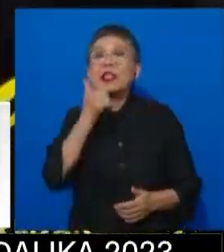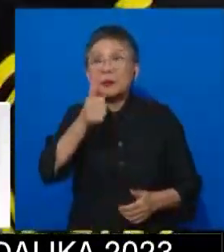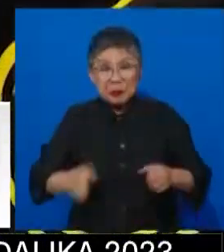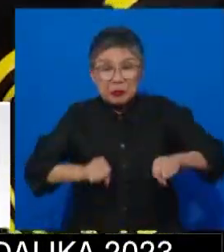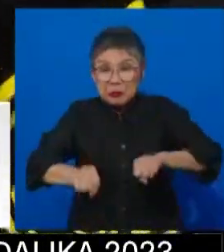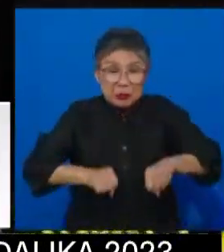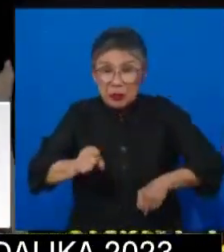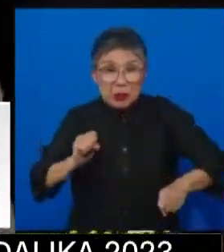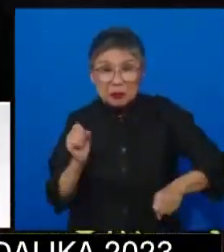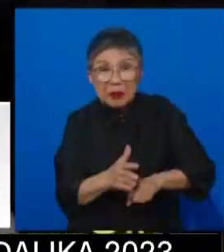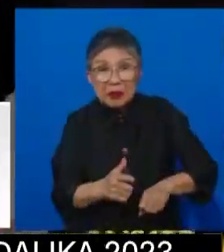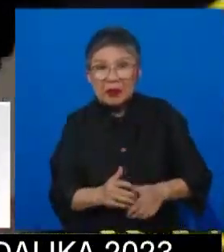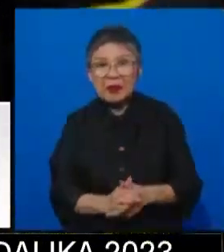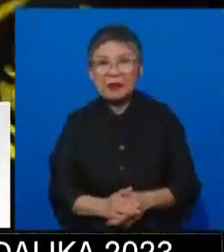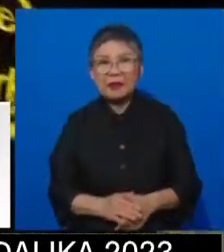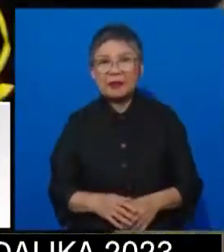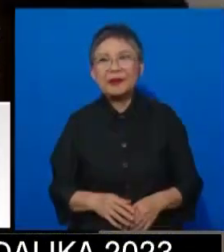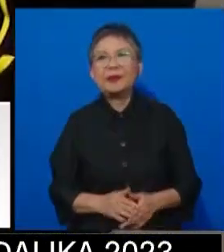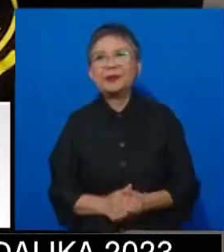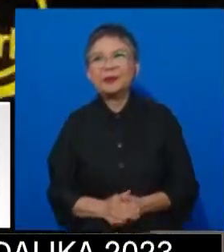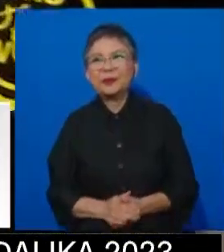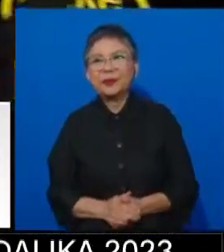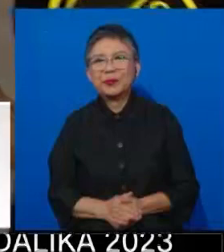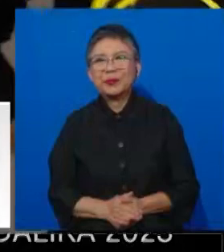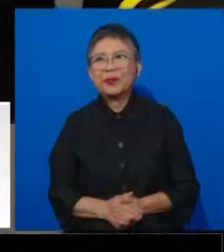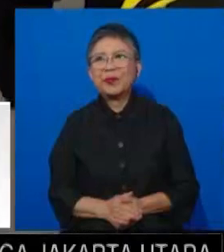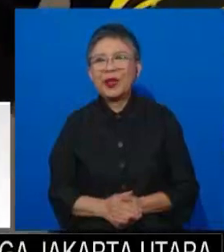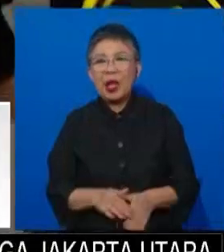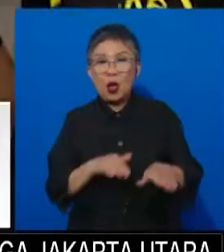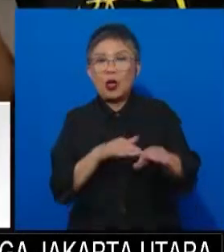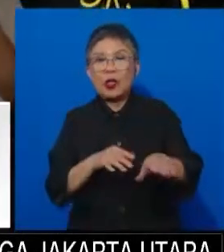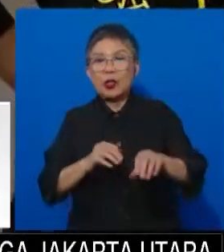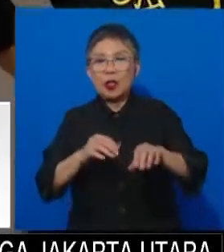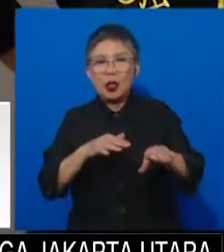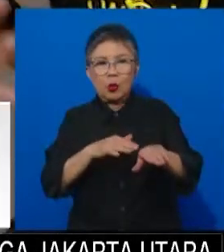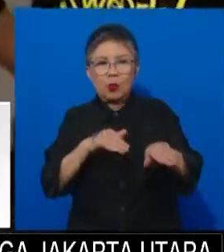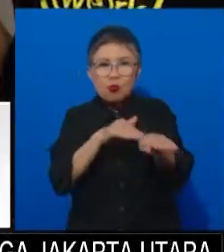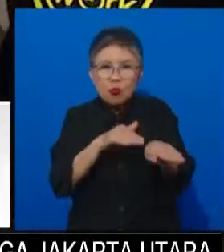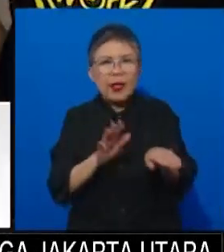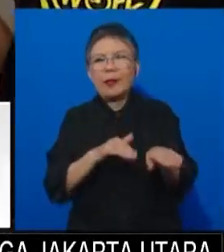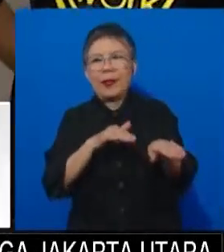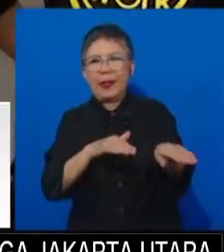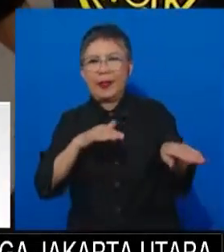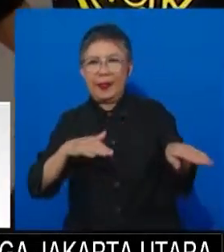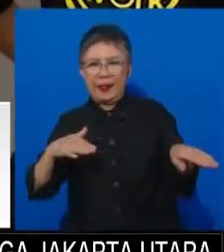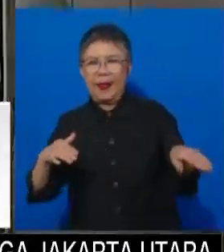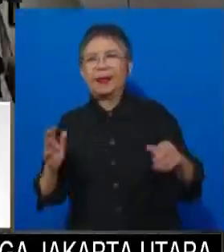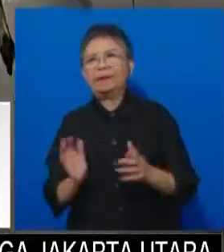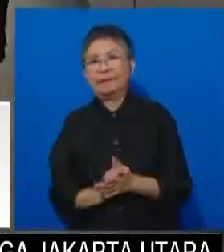sepeda road bike ya, dengan full goes tapi dalam kondisi lalu lintas tidak begitu macet seperti pada pagi hari